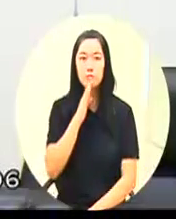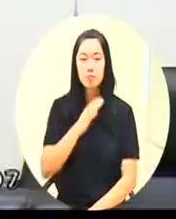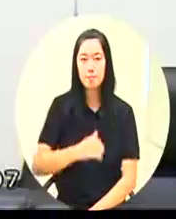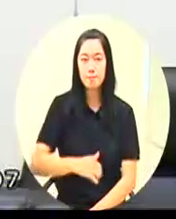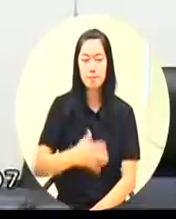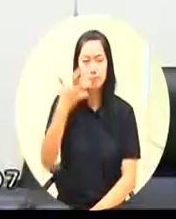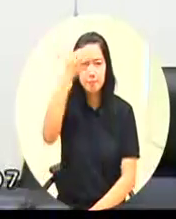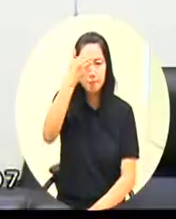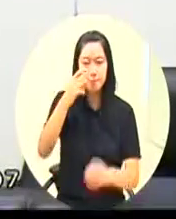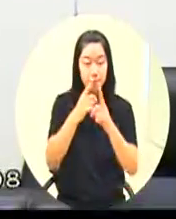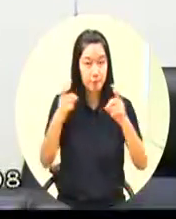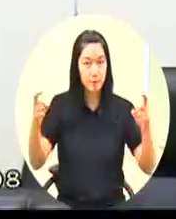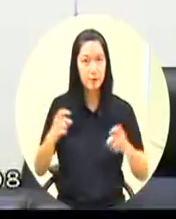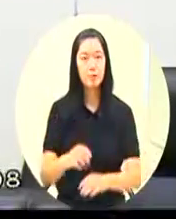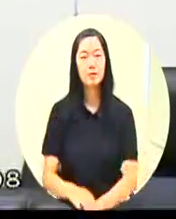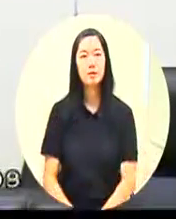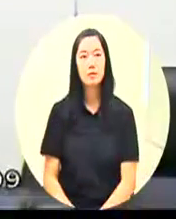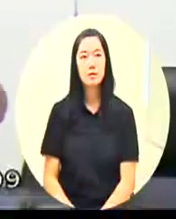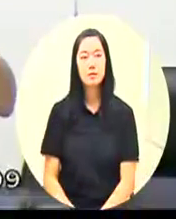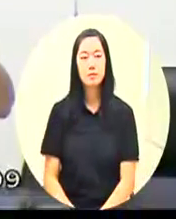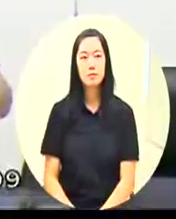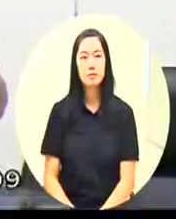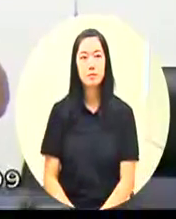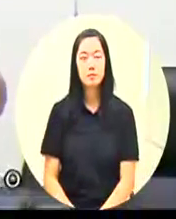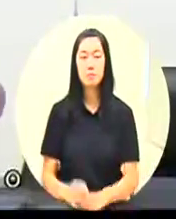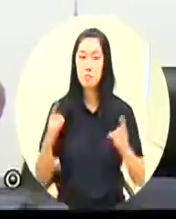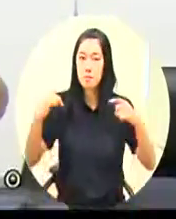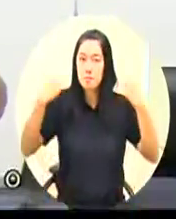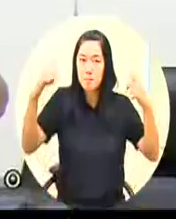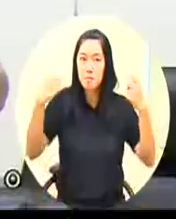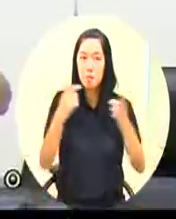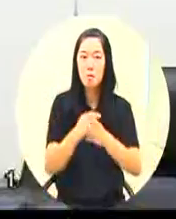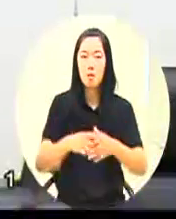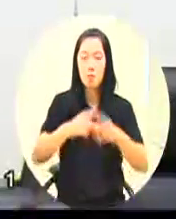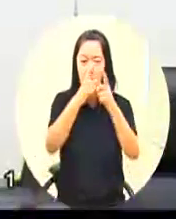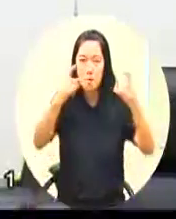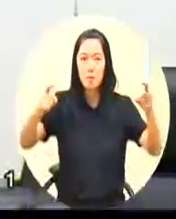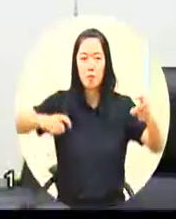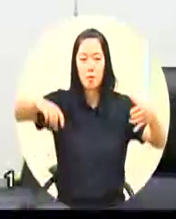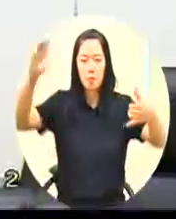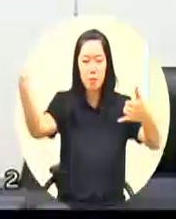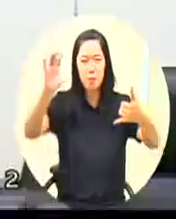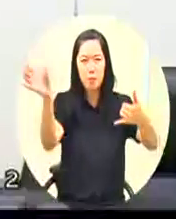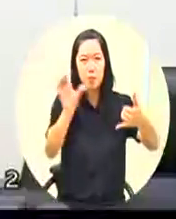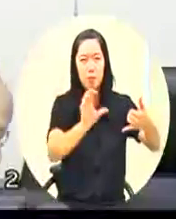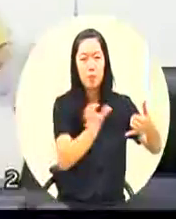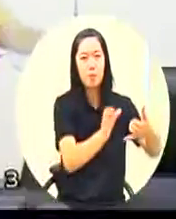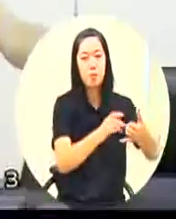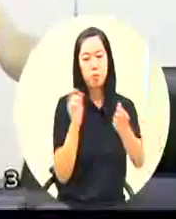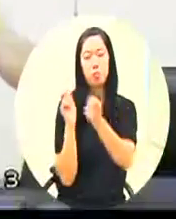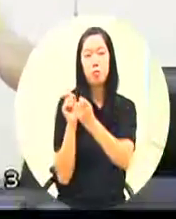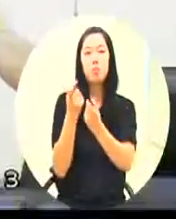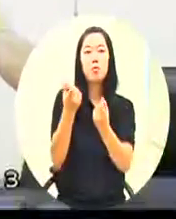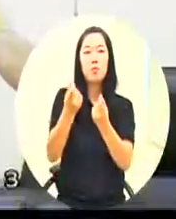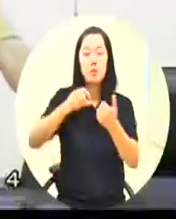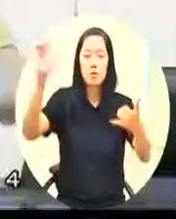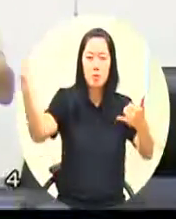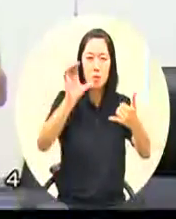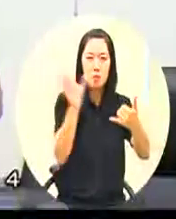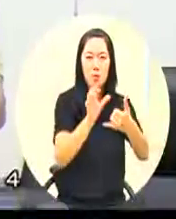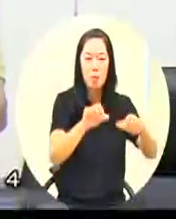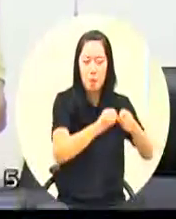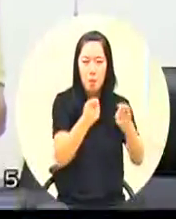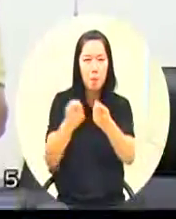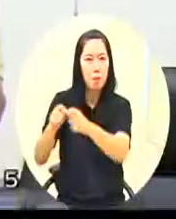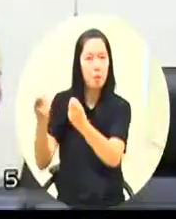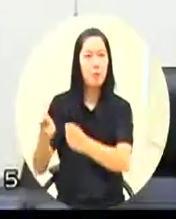局长你忙求，经常在被台风侵蚀破坏。最近多一段嘛，是给破坏掉，知道吧？